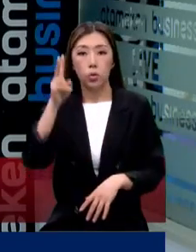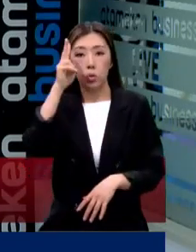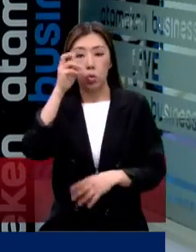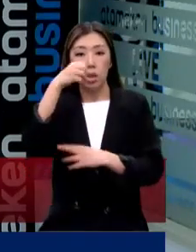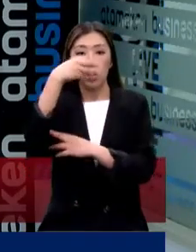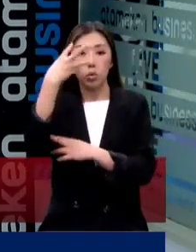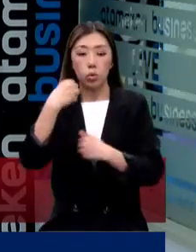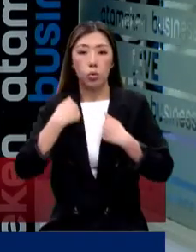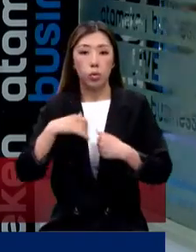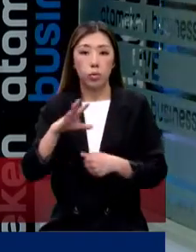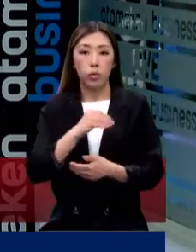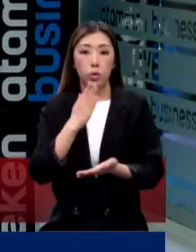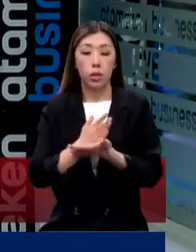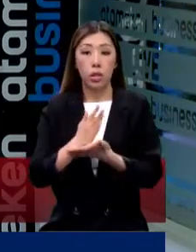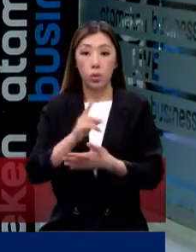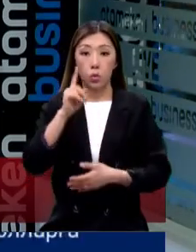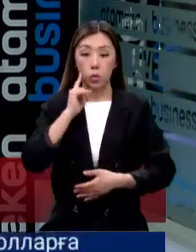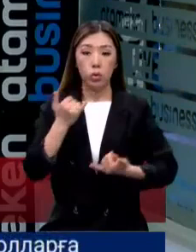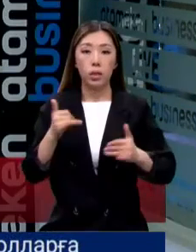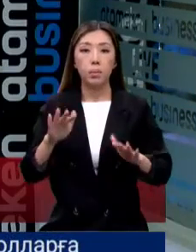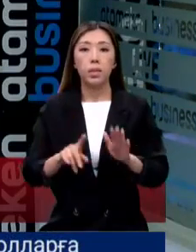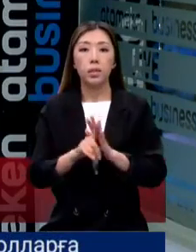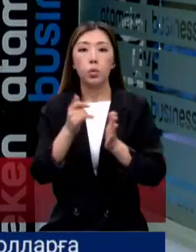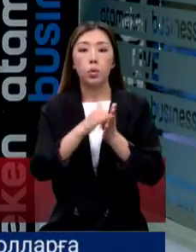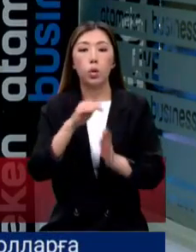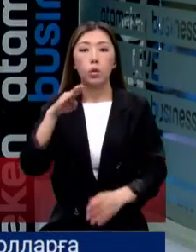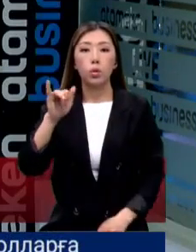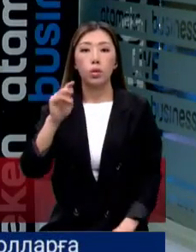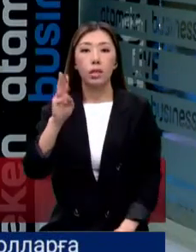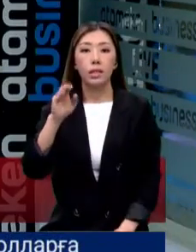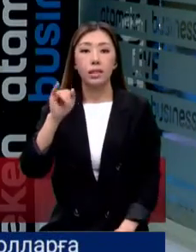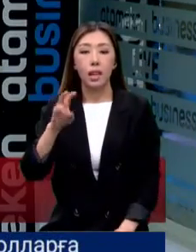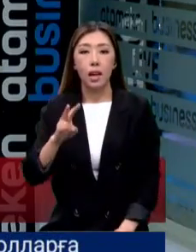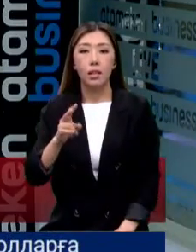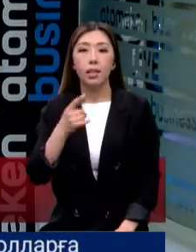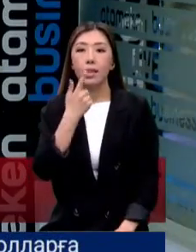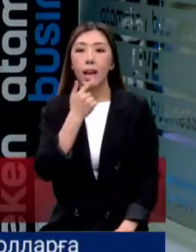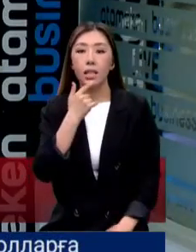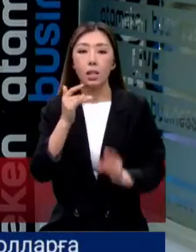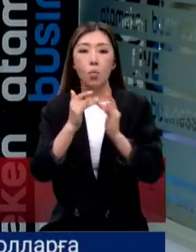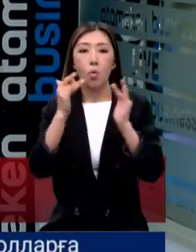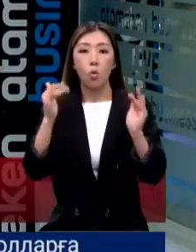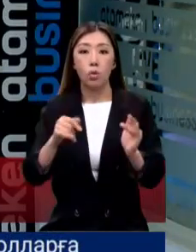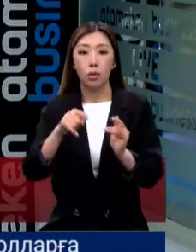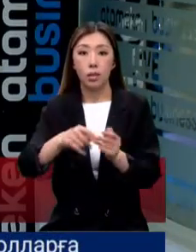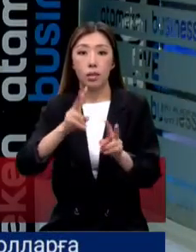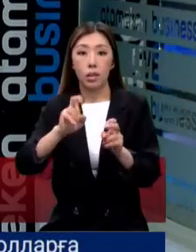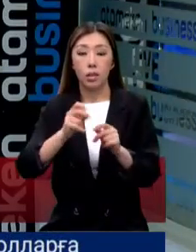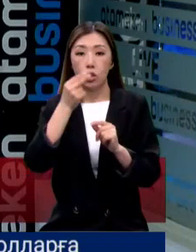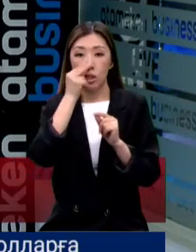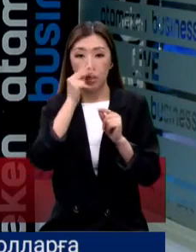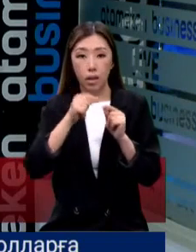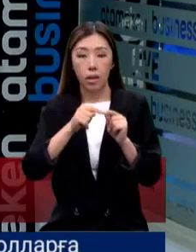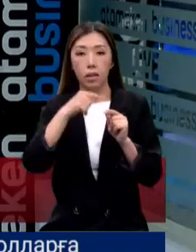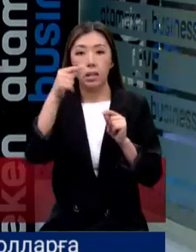душем. Один из таких комплексов работает в Туркестанской области в районе Красного моста. Водители знают, что это почти середина пути между Шымкентом